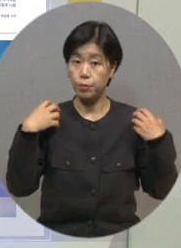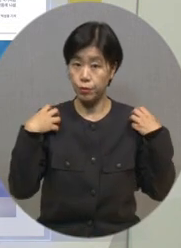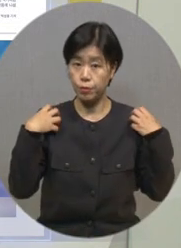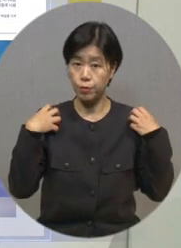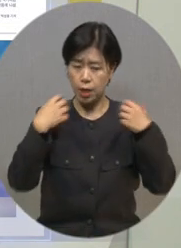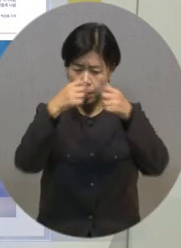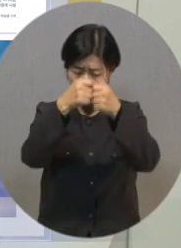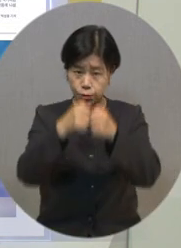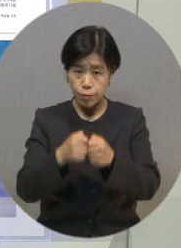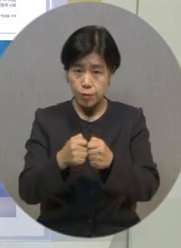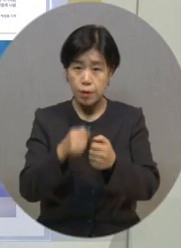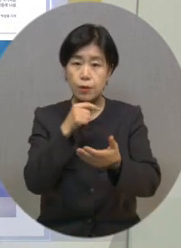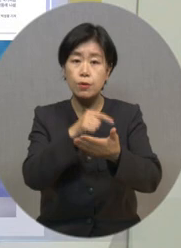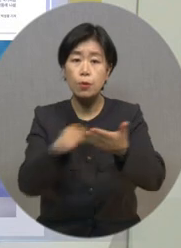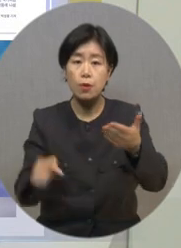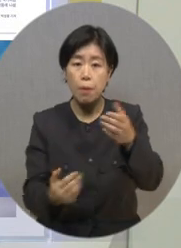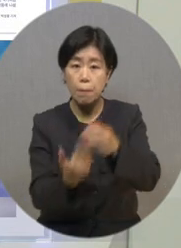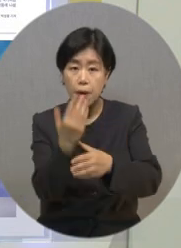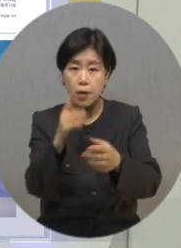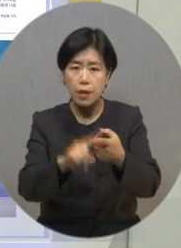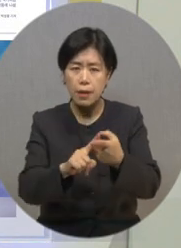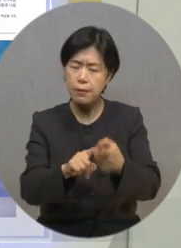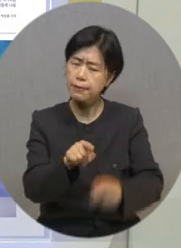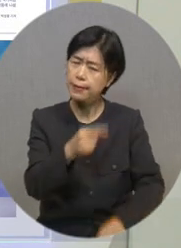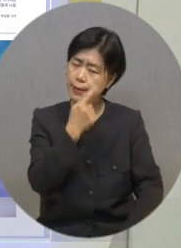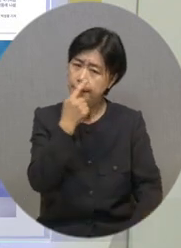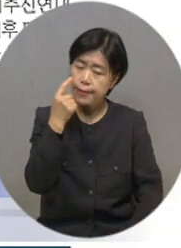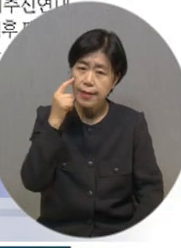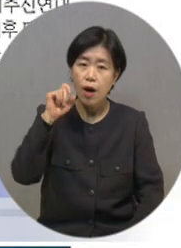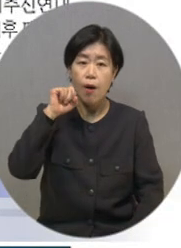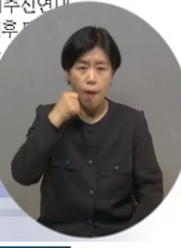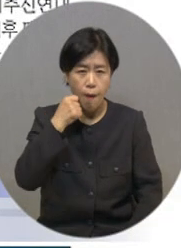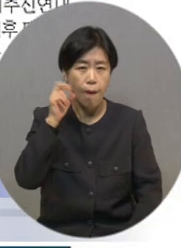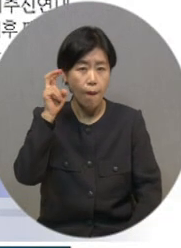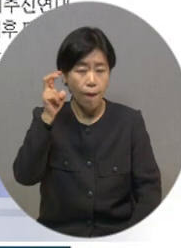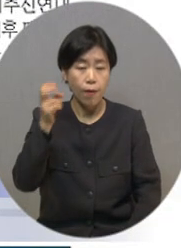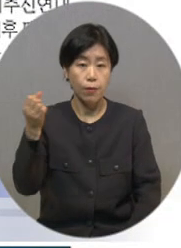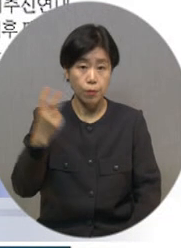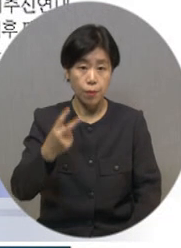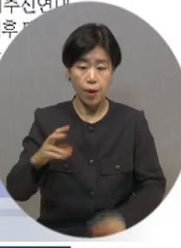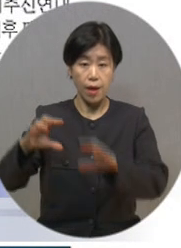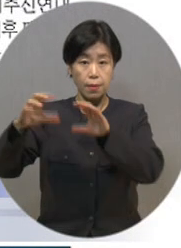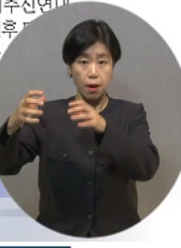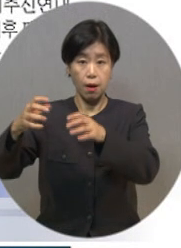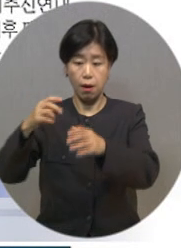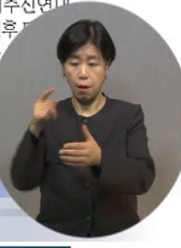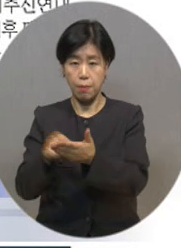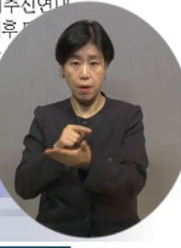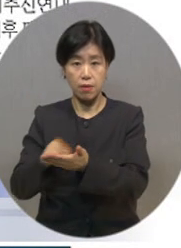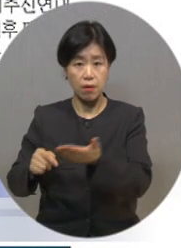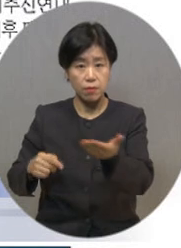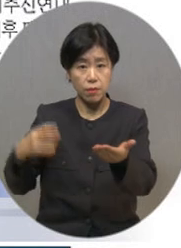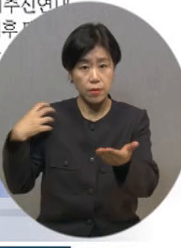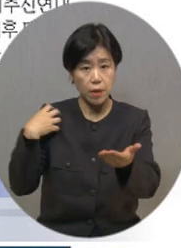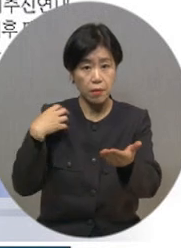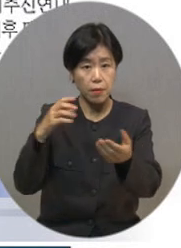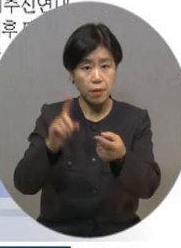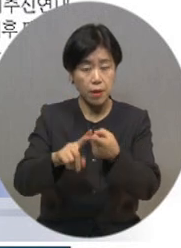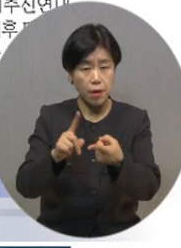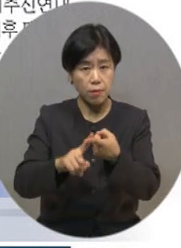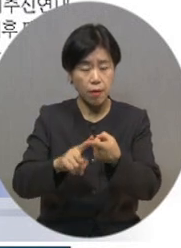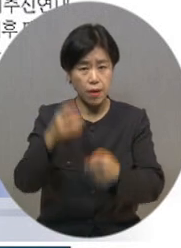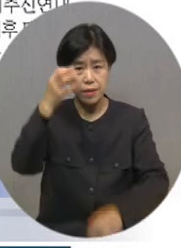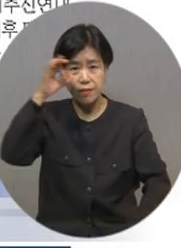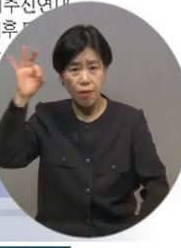구체적인 손해 발생에 대한 입증이 쉽지 않을 수 있으며 특히 국가 배상 책임의 인정이 다수의